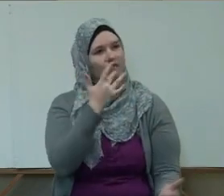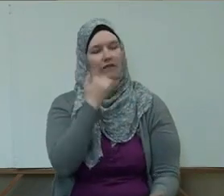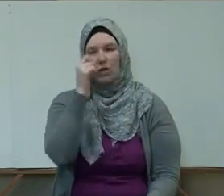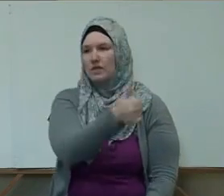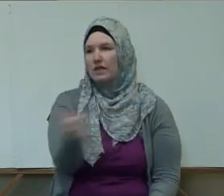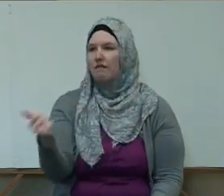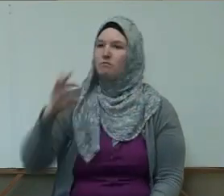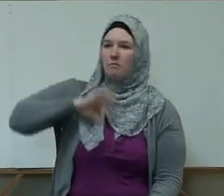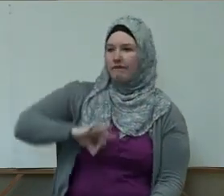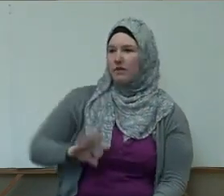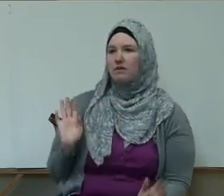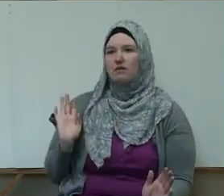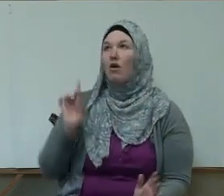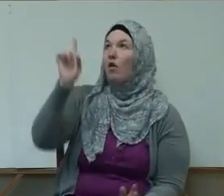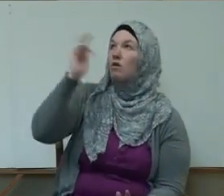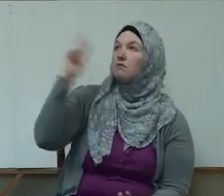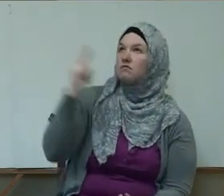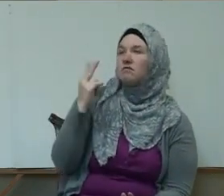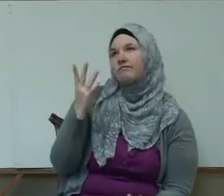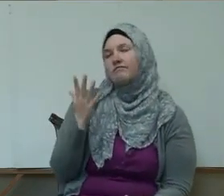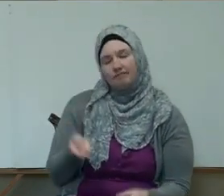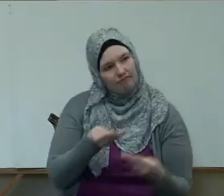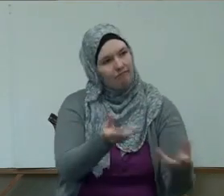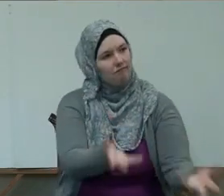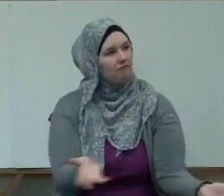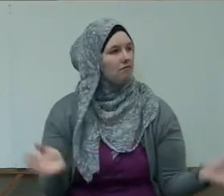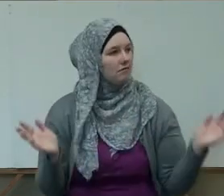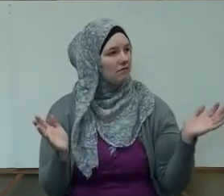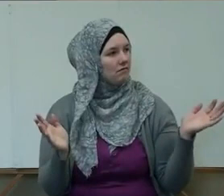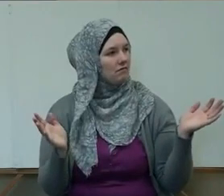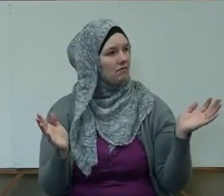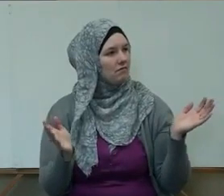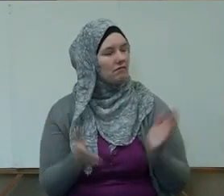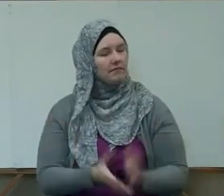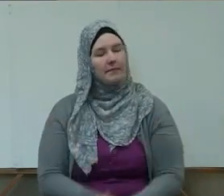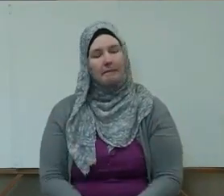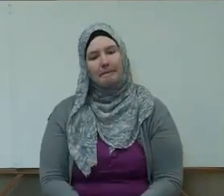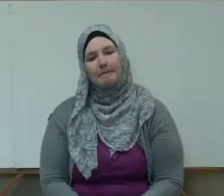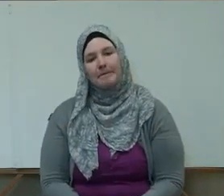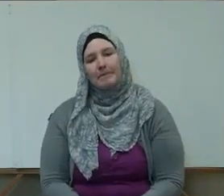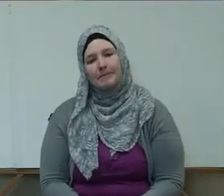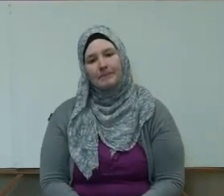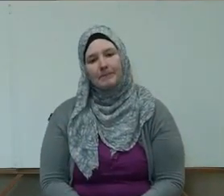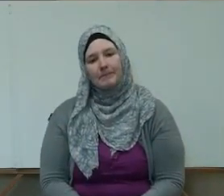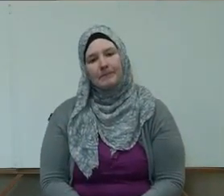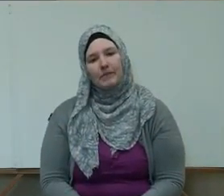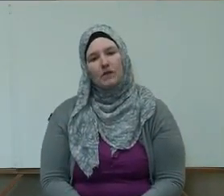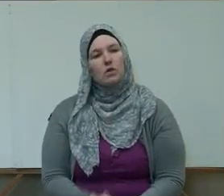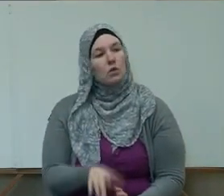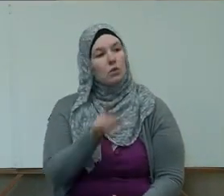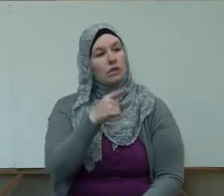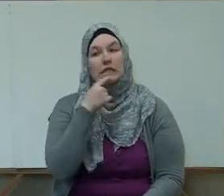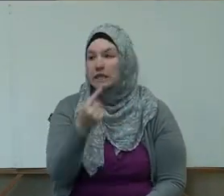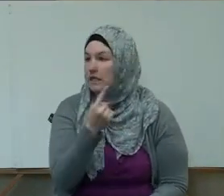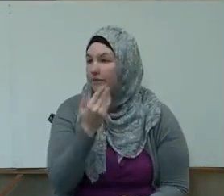قَوْلٌ مَعْرُوفٌ وَمَغْفِرَةٌ خَيْرٌ مِنْ صَدَقَةٍ يَتْبَعُهَا أَذَى. To say something